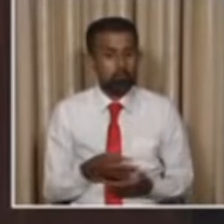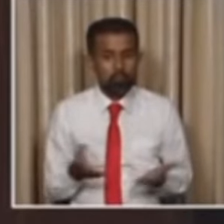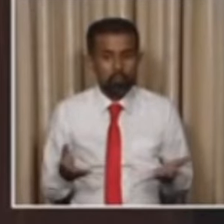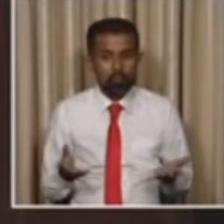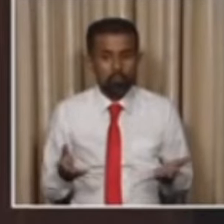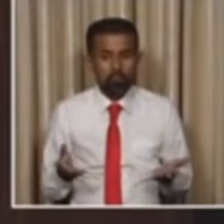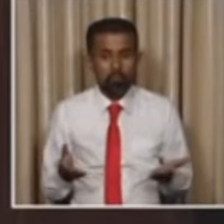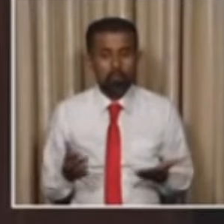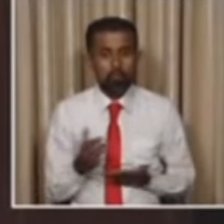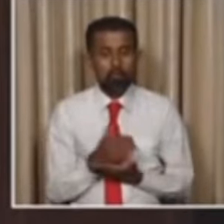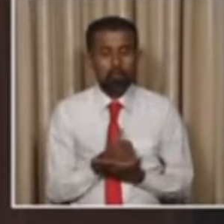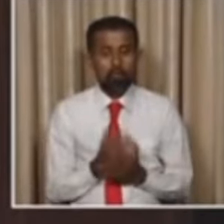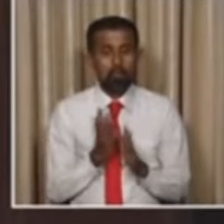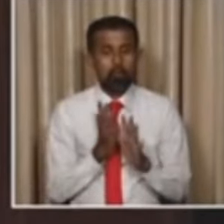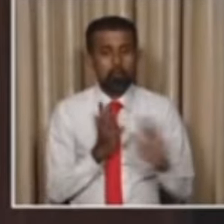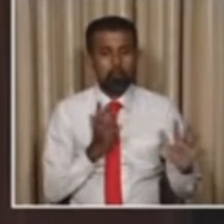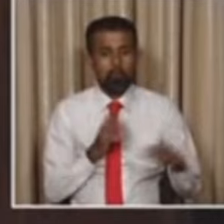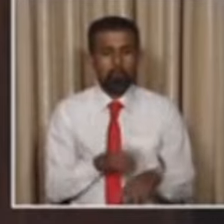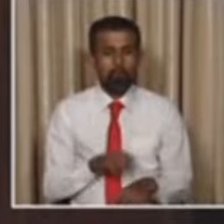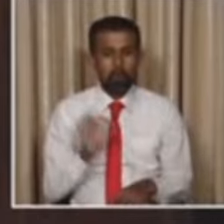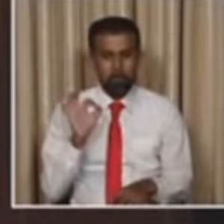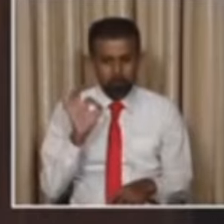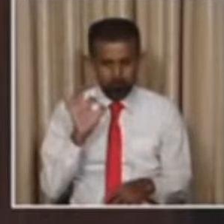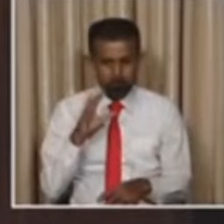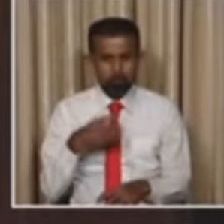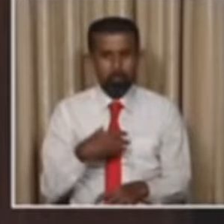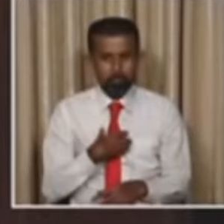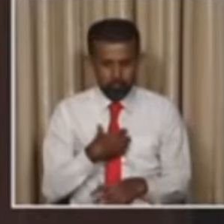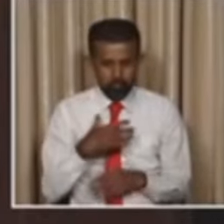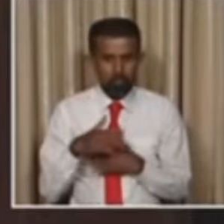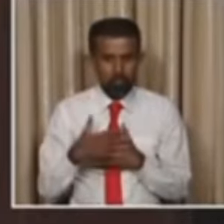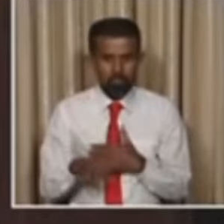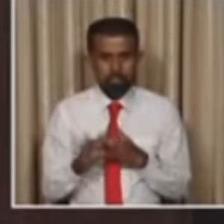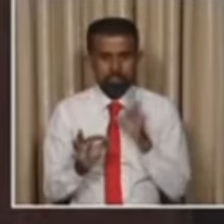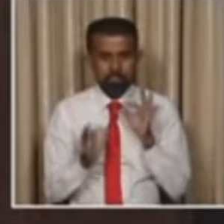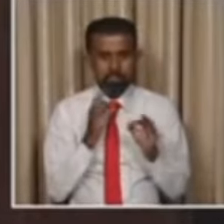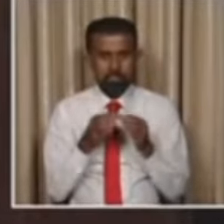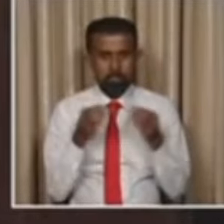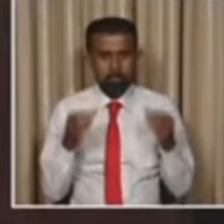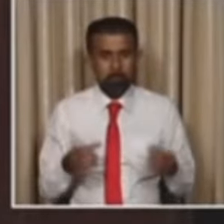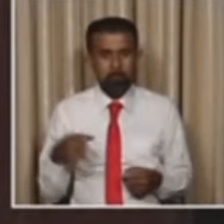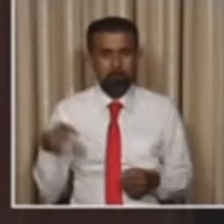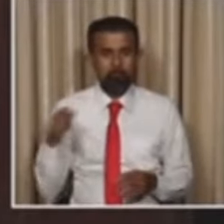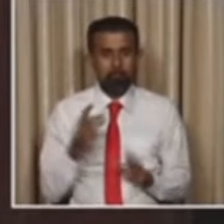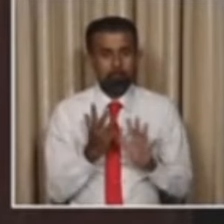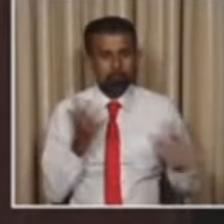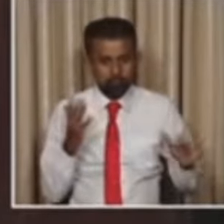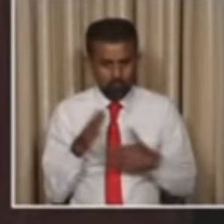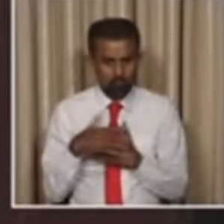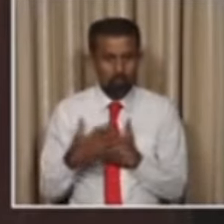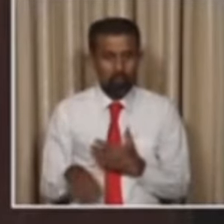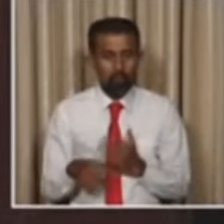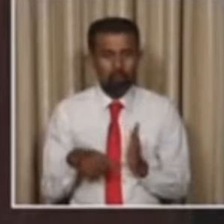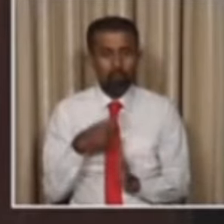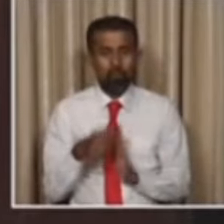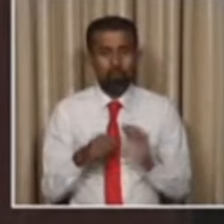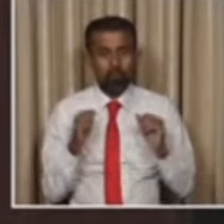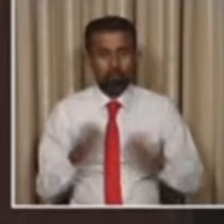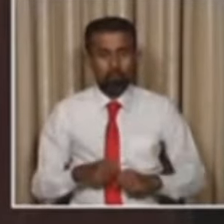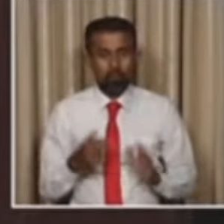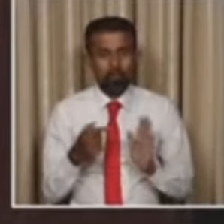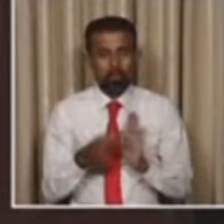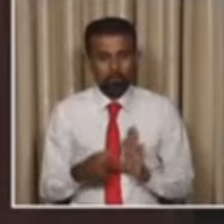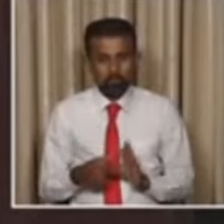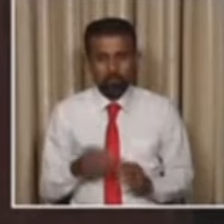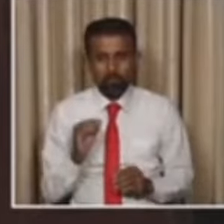මේ හැම කෙනෙක් පොලින් වල පිනාඩි පහක්කරි දුක්විදන්න හැම කෙනෙම කිරිවිටි පැට්ටේ ගන්න දුක්විදන්න අද මේට ආර්ථික කඩන් වැටල මොනහරි අපස්ථාවක පත්වල